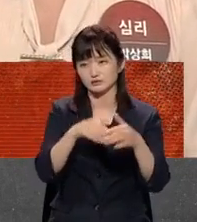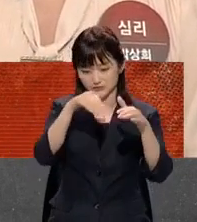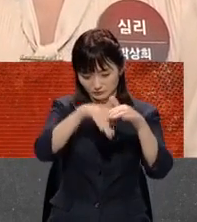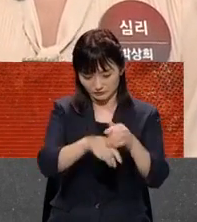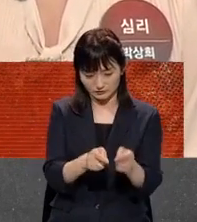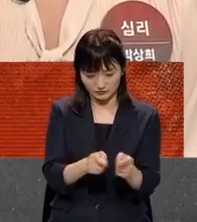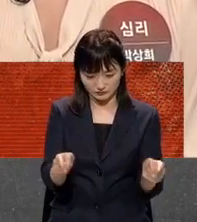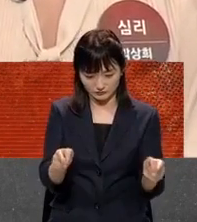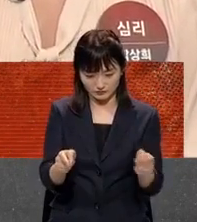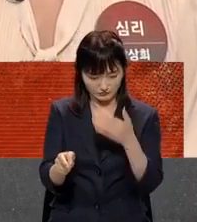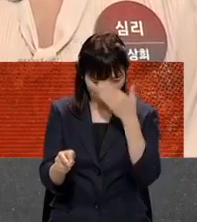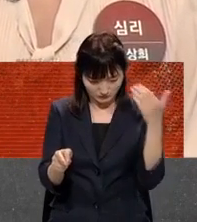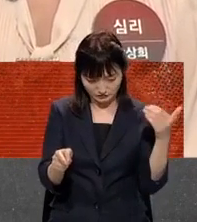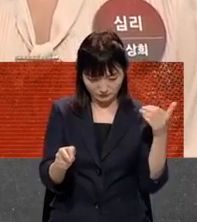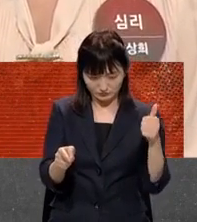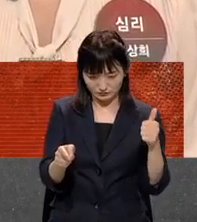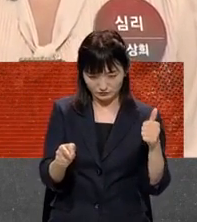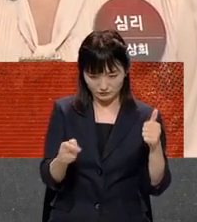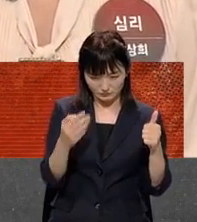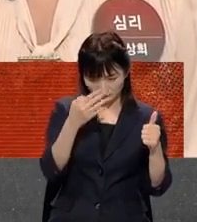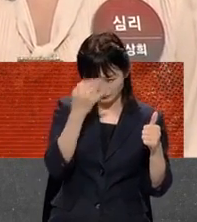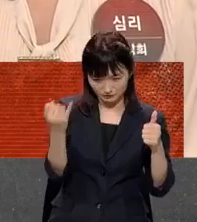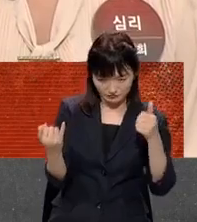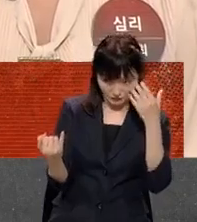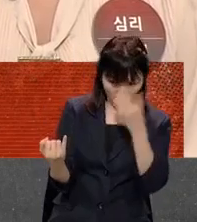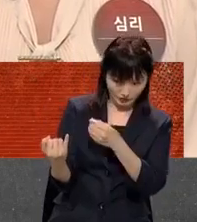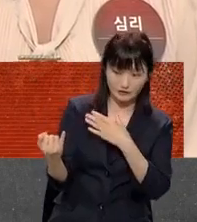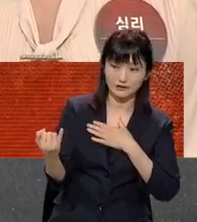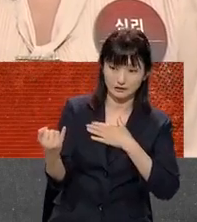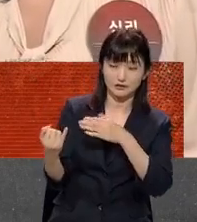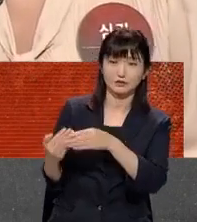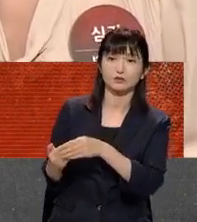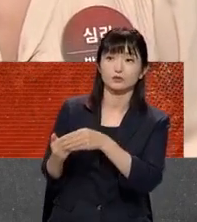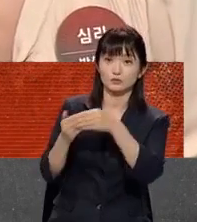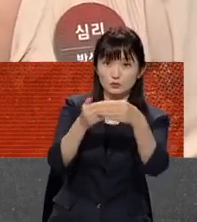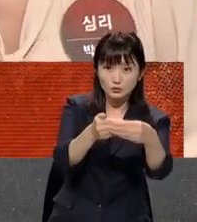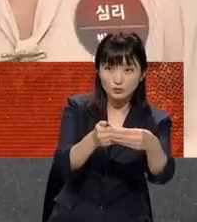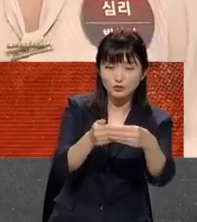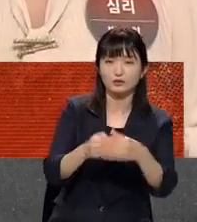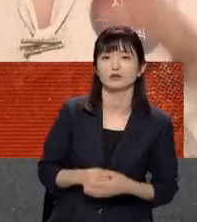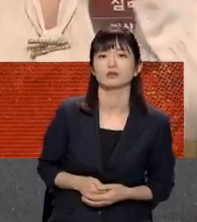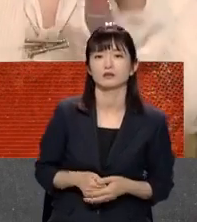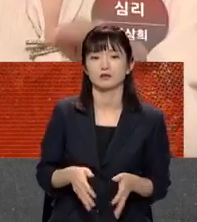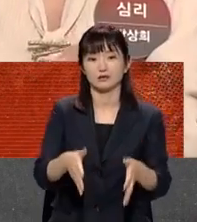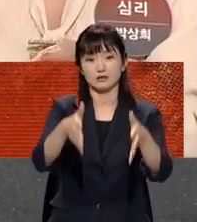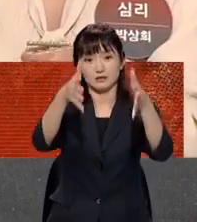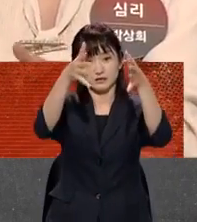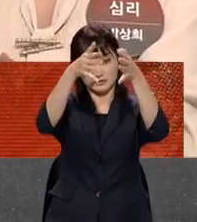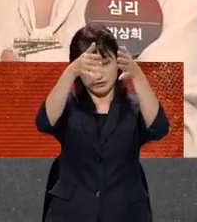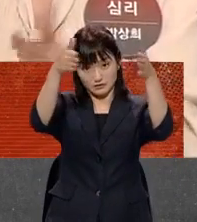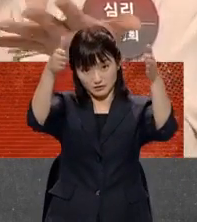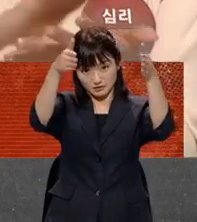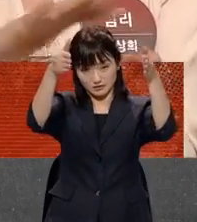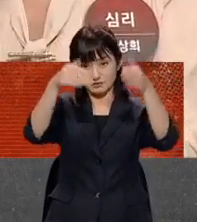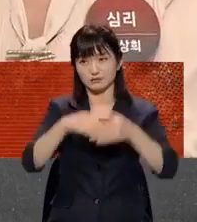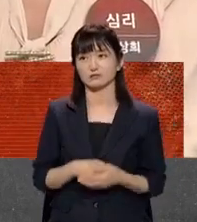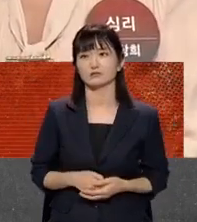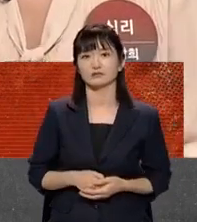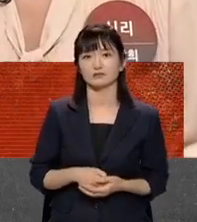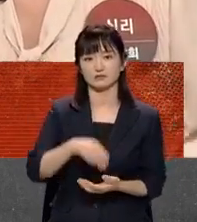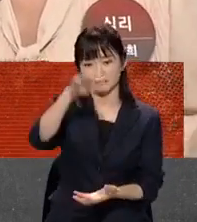1층에 있던 청년이 할머니를 딱 본 겁니다 할머니 제가 모셔다 드릴게요 그러고 무려 9층까지 그러니까 지하 1층부터 9층이니까